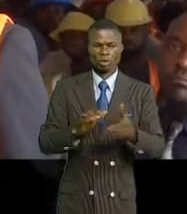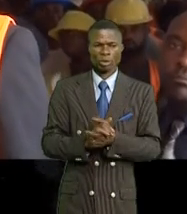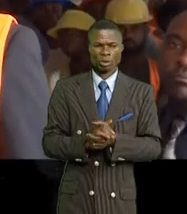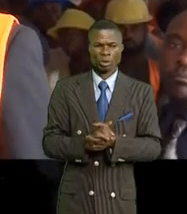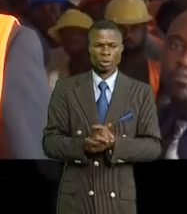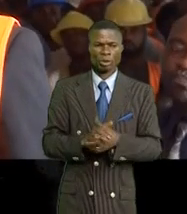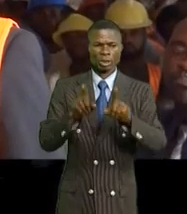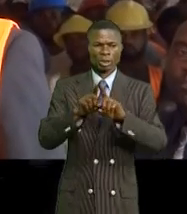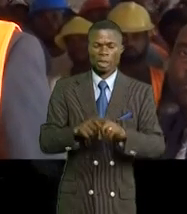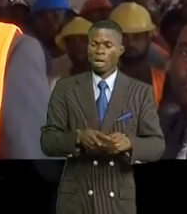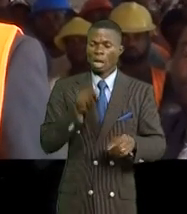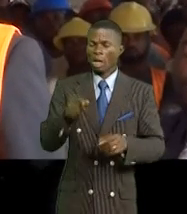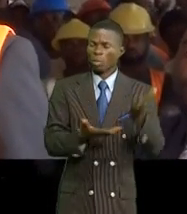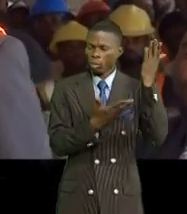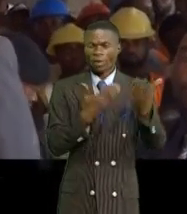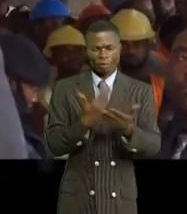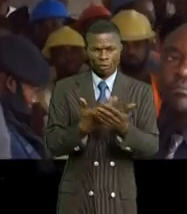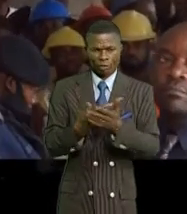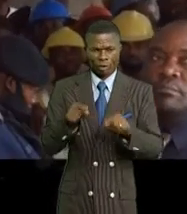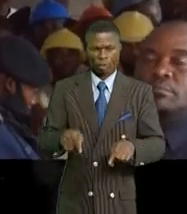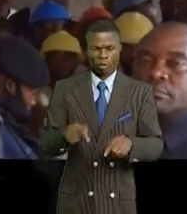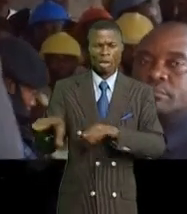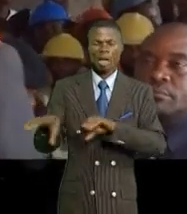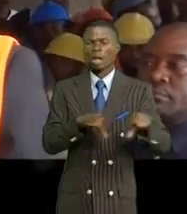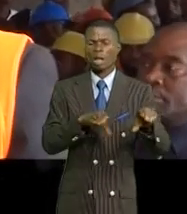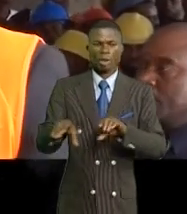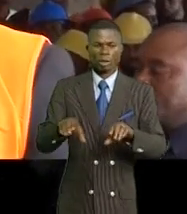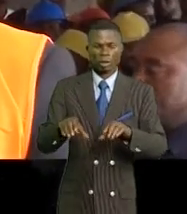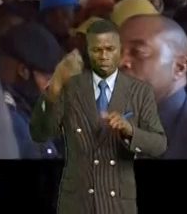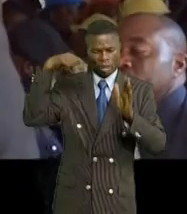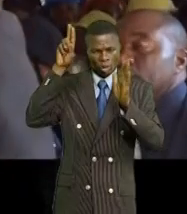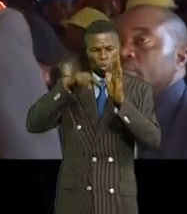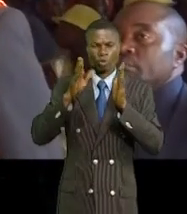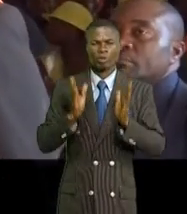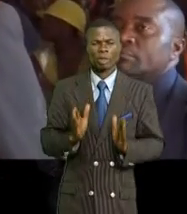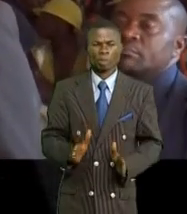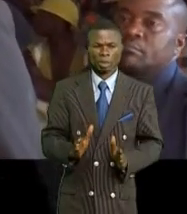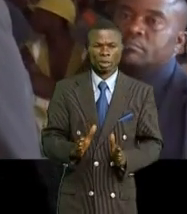non plus une priorité, mais une urgence pour l'action du gouvernement. Et